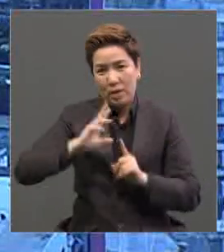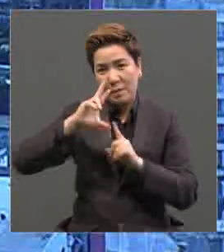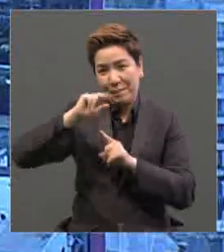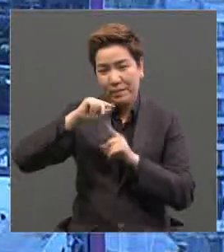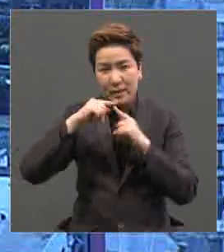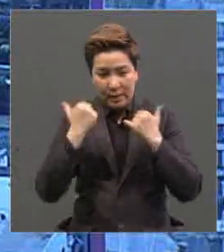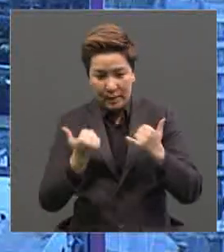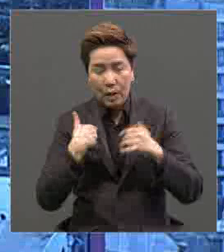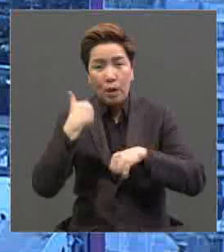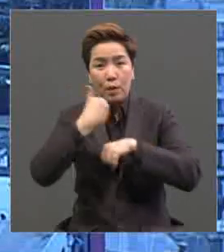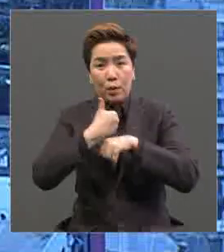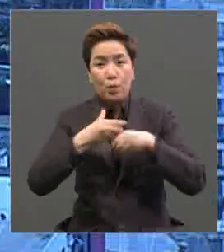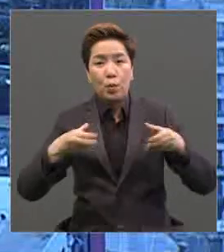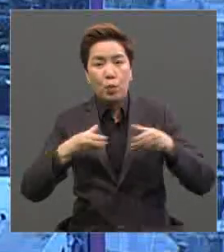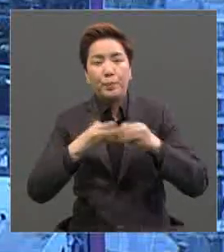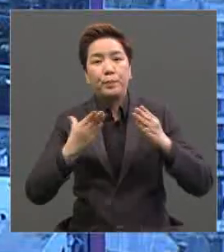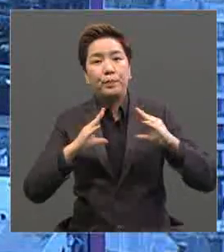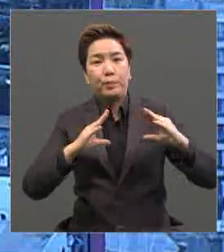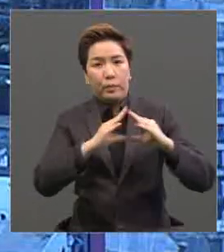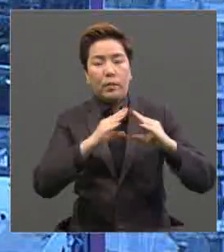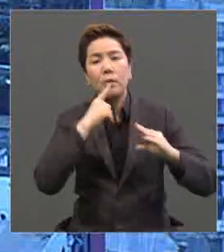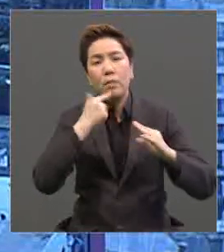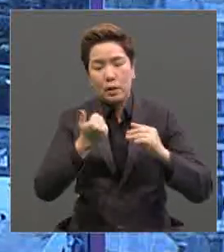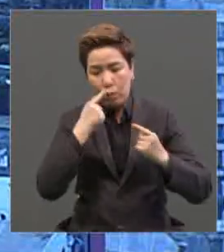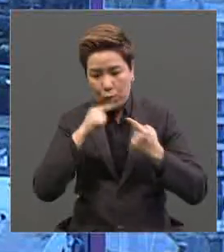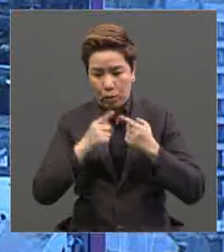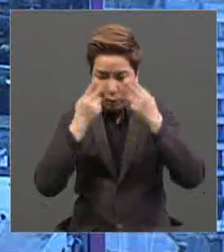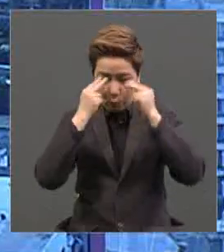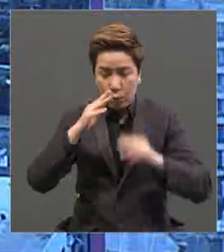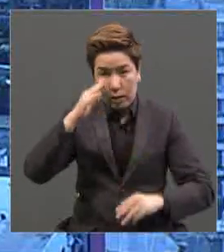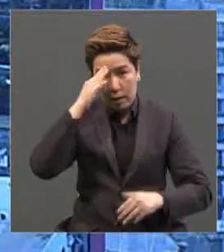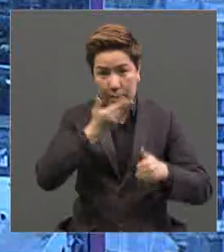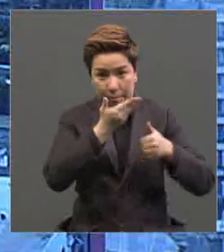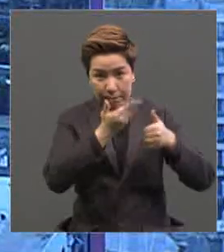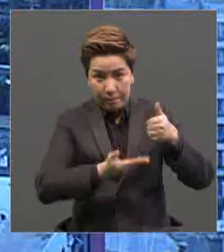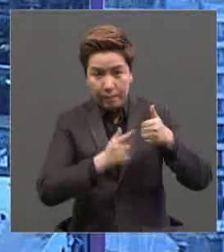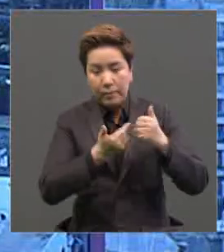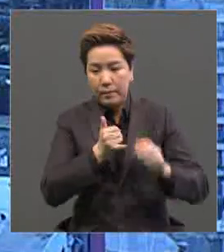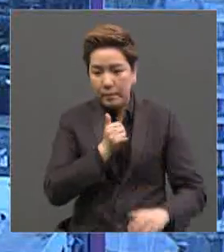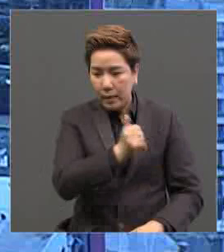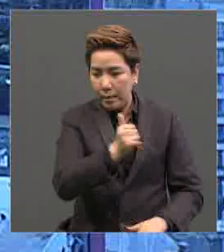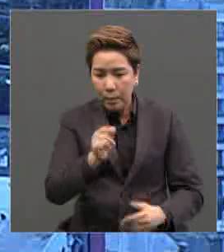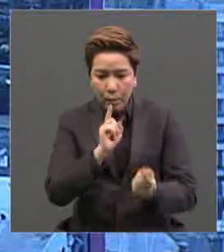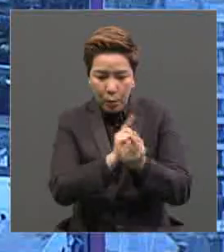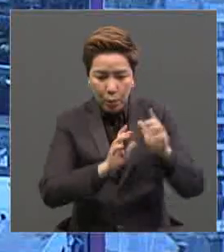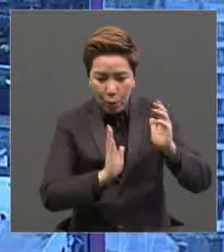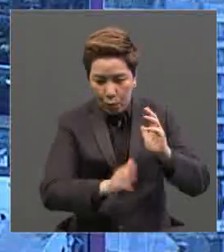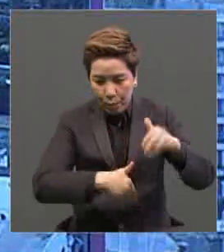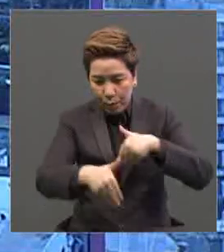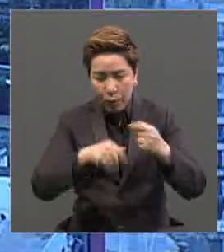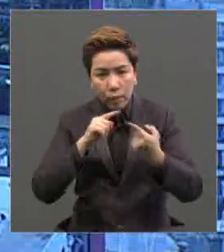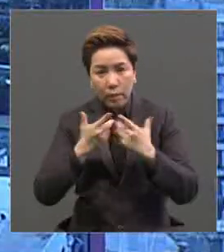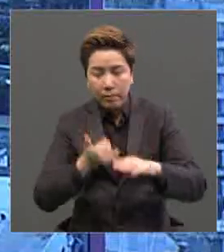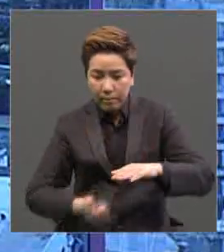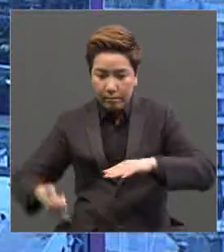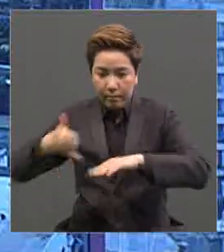30ขณะที่แกนนำพรรครวมไทยสร้างชาติก็เชื่อว่าการที่พลเอกประยุทธ์จันทร์โอชานายกรัฐมนตรีลงพื้นที่ไปพบปะประชาชนแล้ว